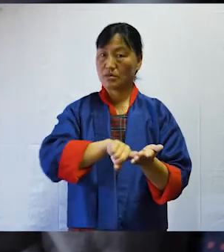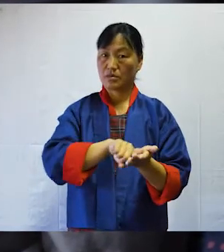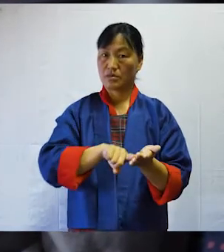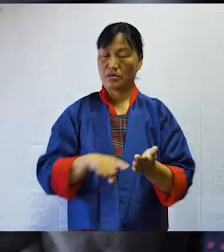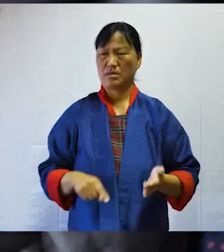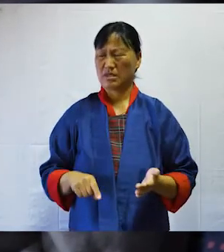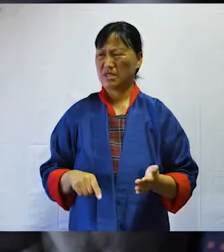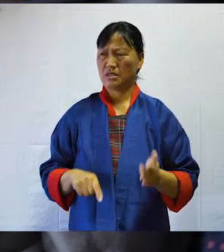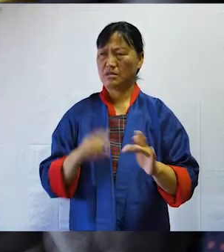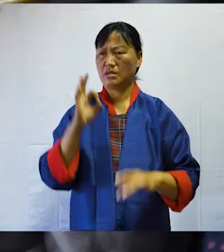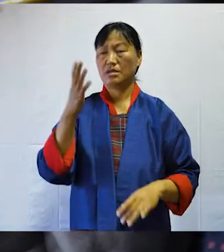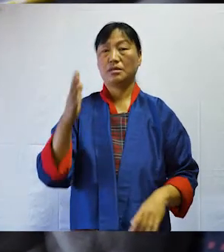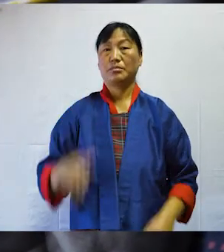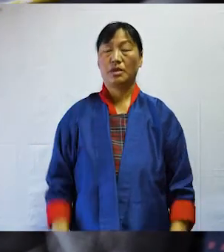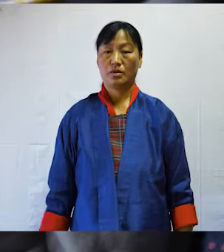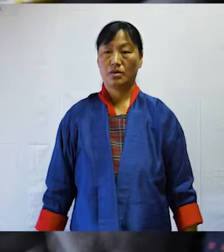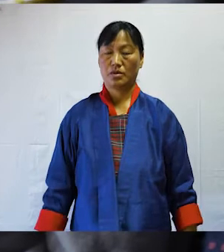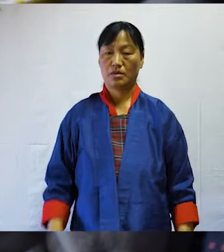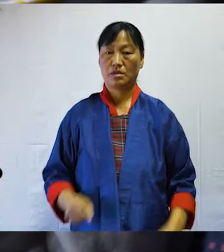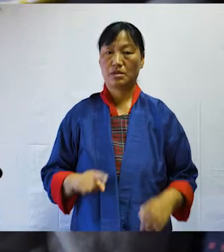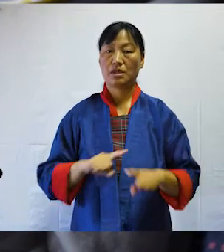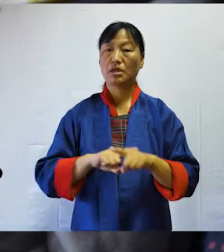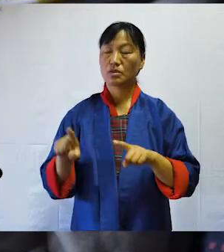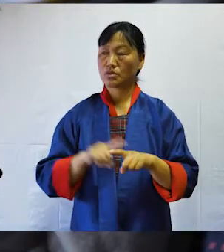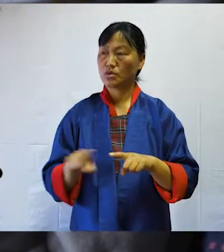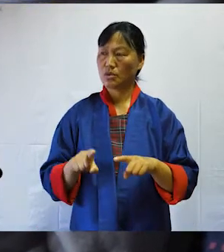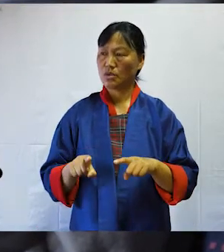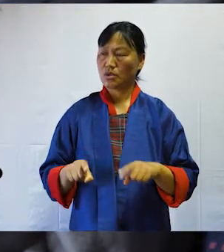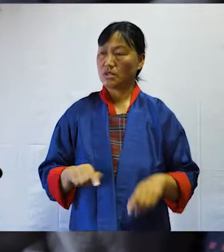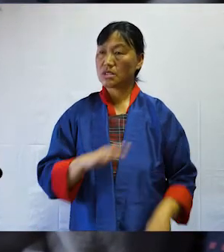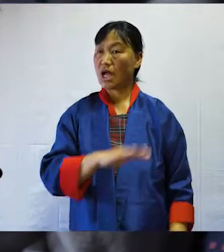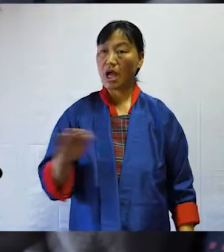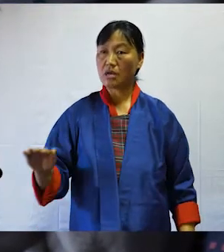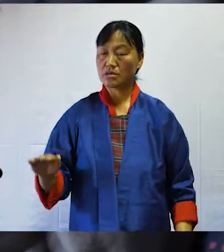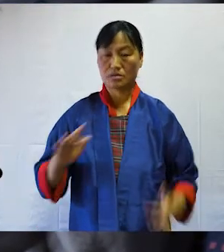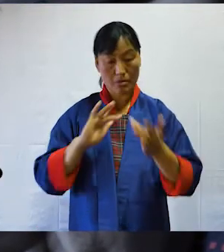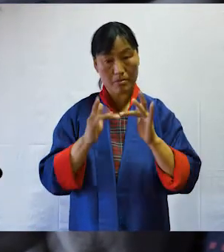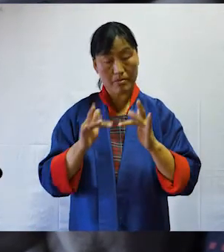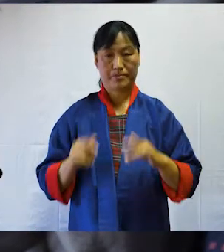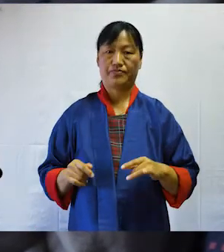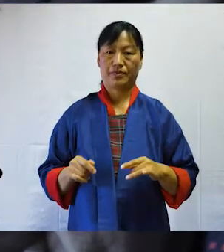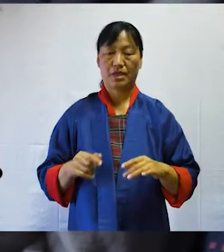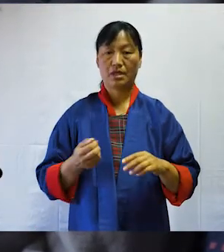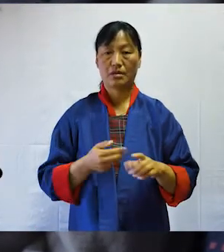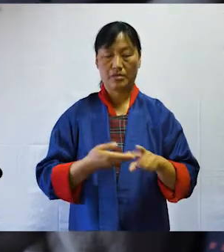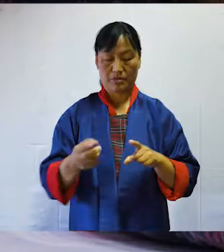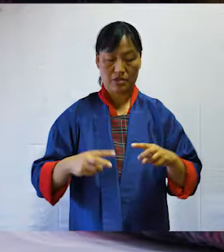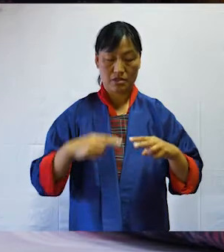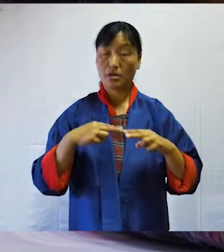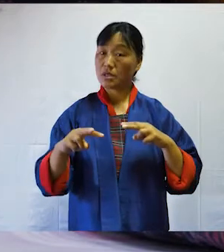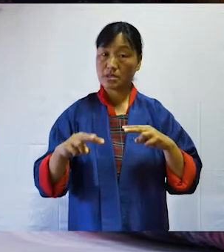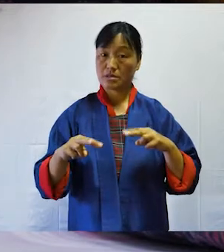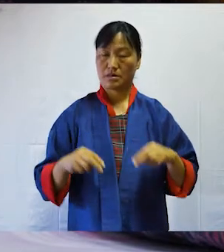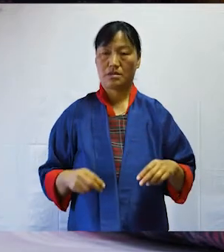प्लेसेसमा पनि अब यति छैन अन्त अर्को चाहिँ अब चिल्ड्रन थुप्रै खालको अब डिसेबिलिटी हुन्छ लाइक अब अटिजम